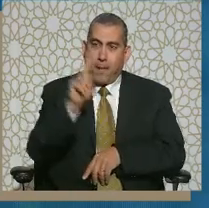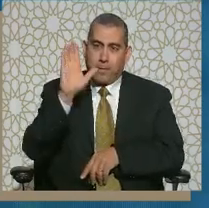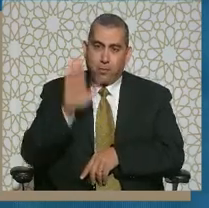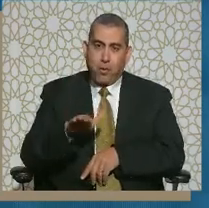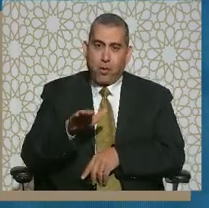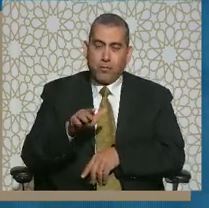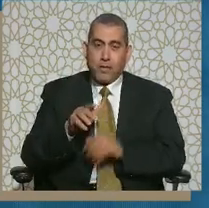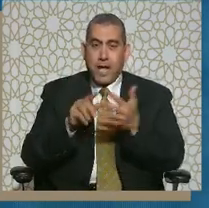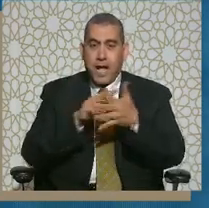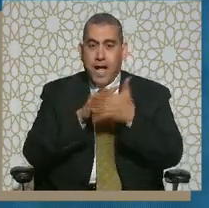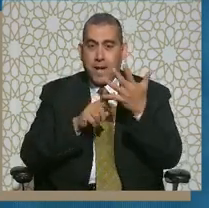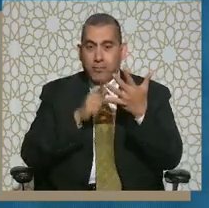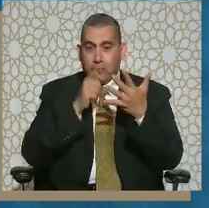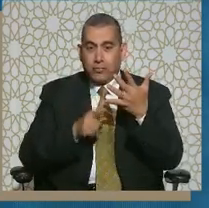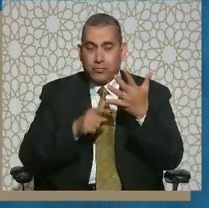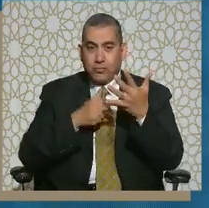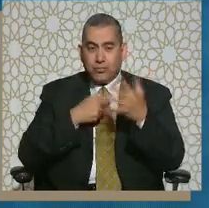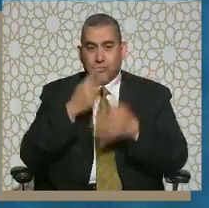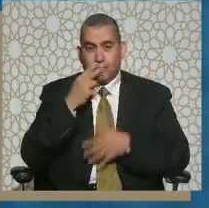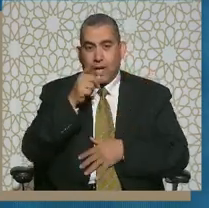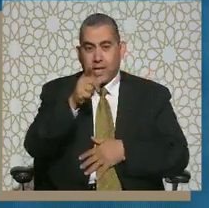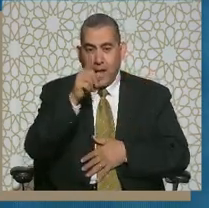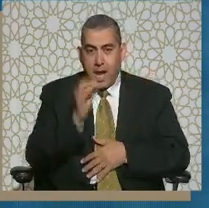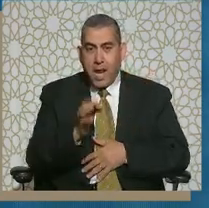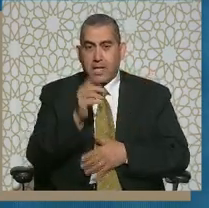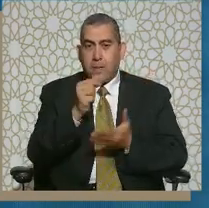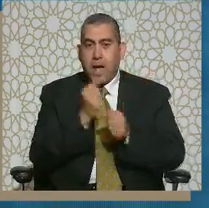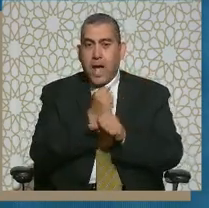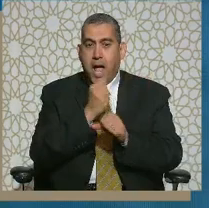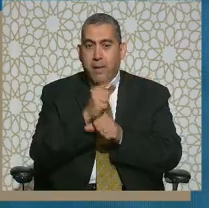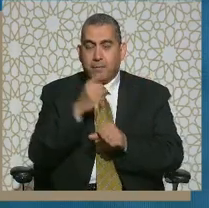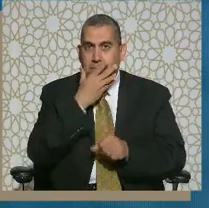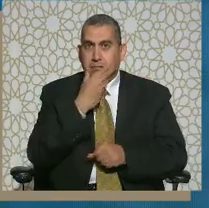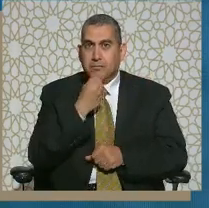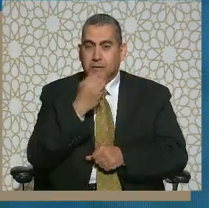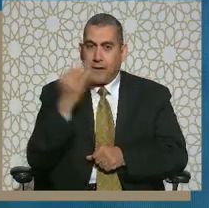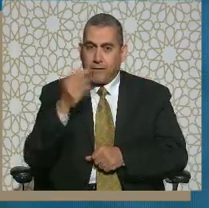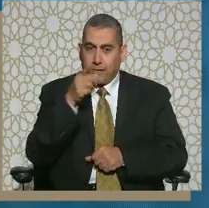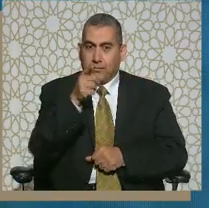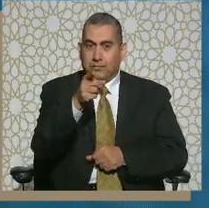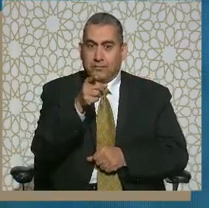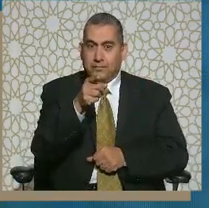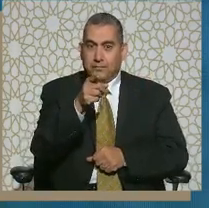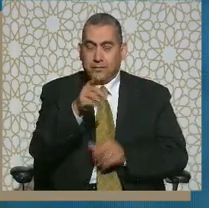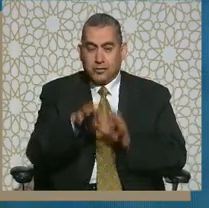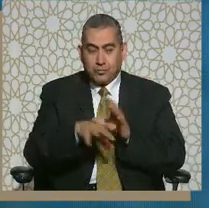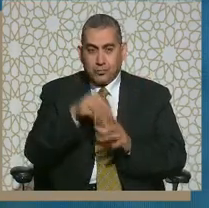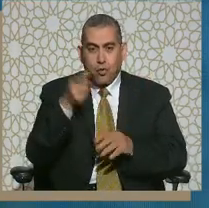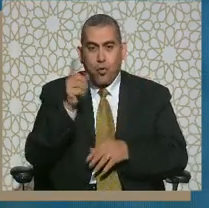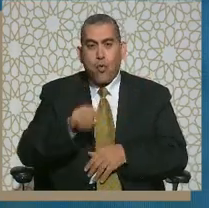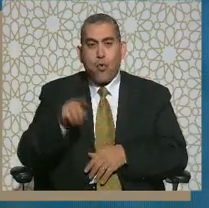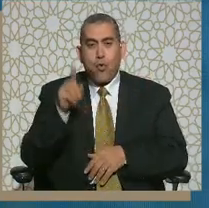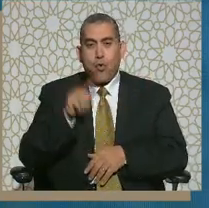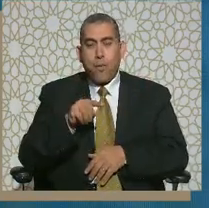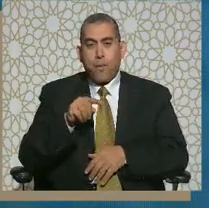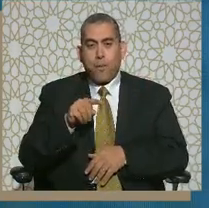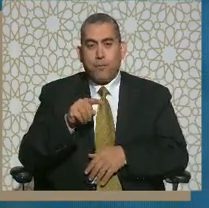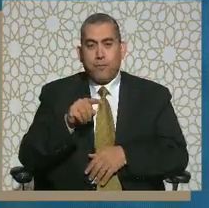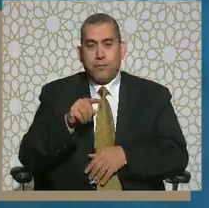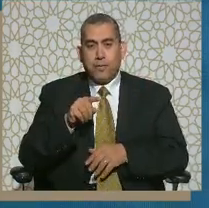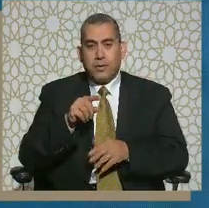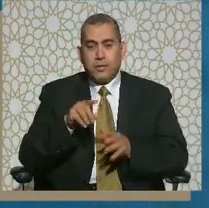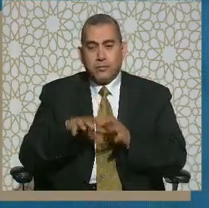خامس حاجه انا شايف انت لازم تعملها وهتبقى جميله جدا لو عملتها خليك كل يوم مقرر ان